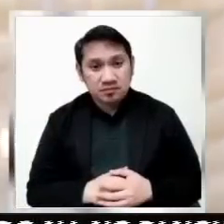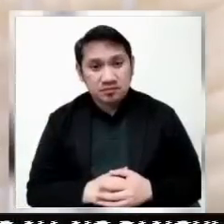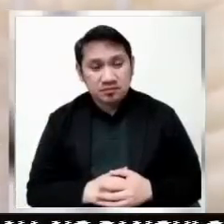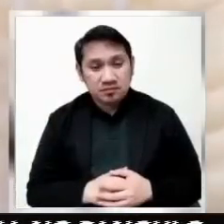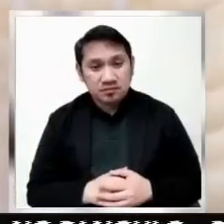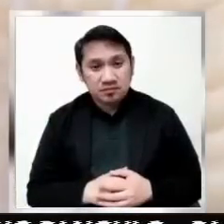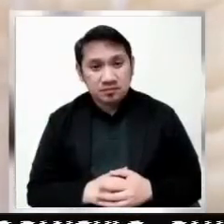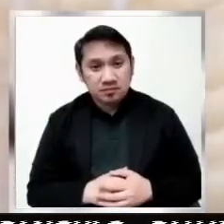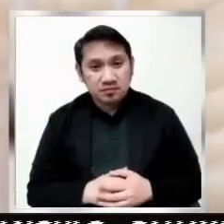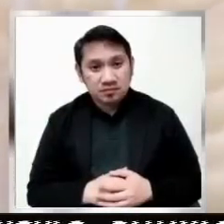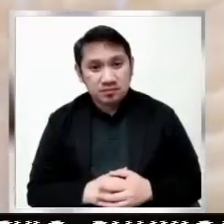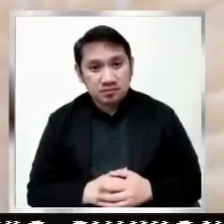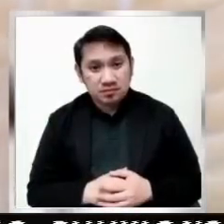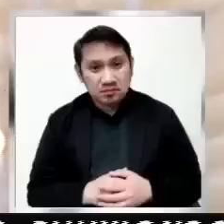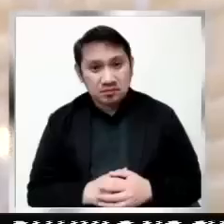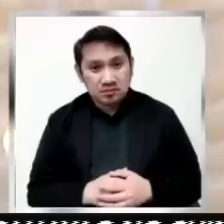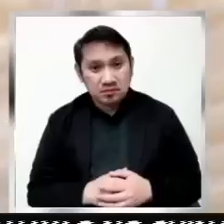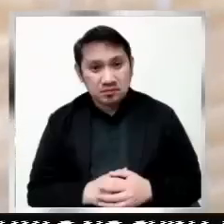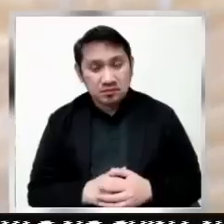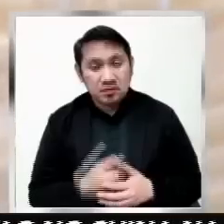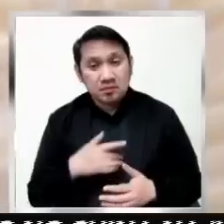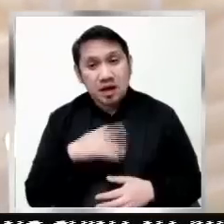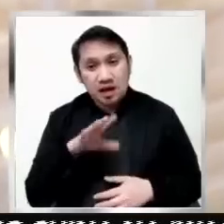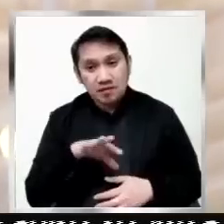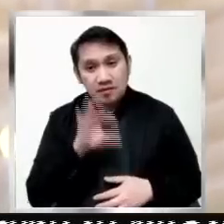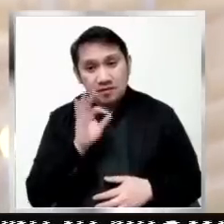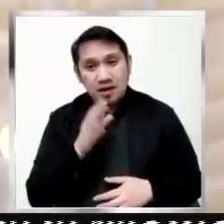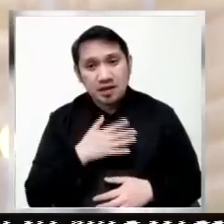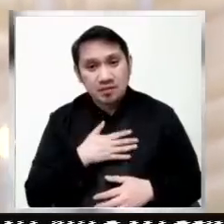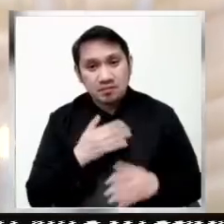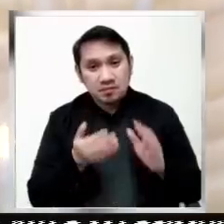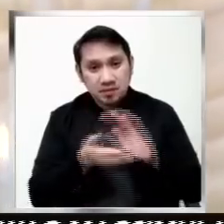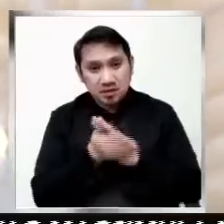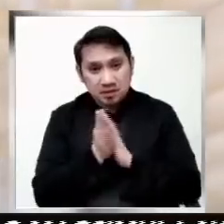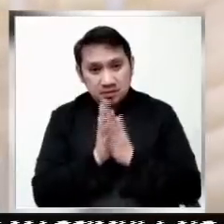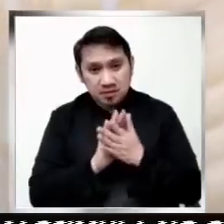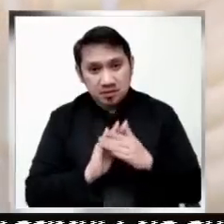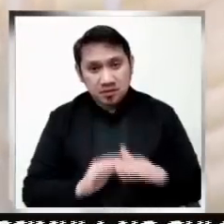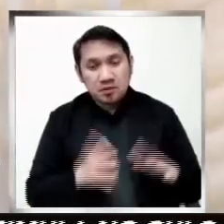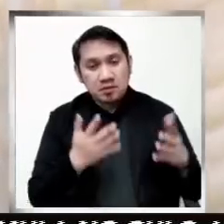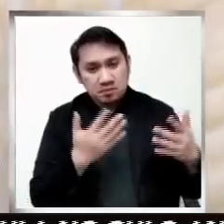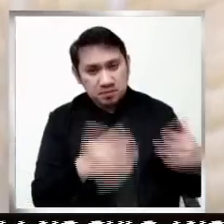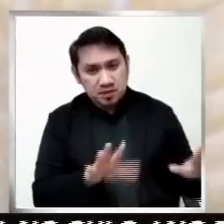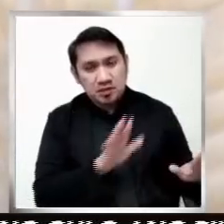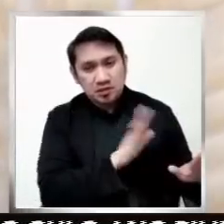Nahanap ko na po yung aking peace. Talagang nasara ko na po yung chapter na yun ng aking buhay.